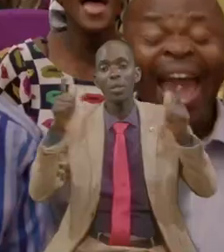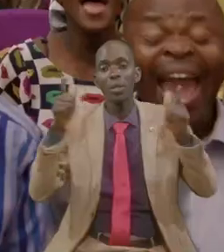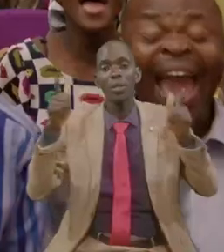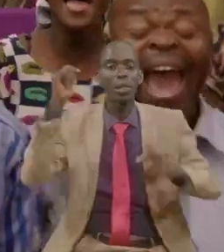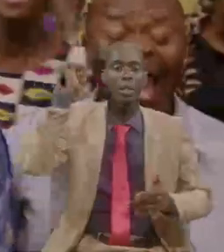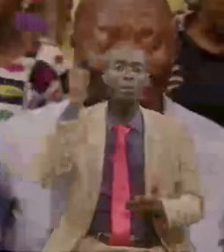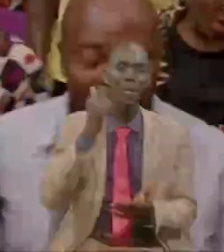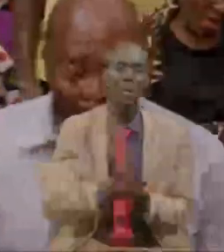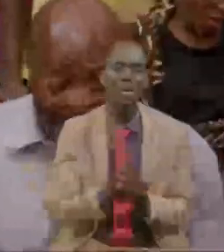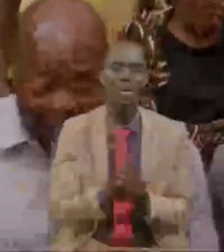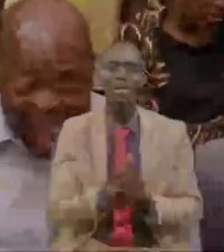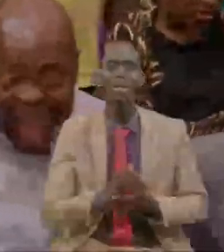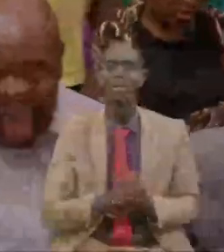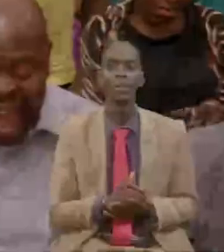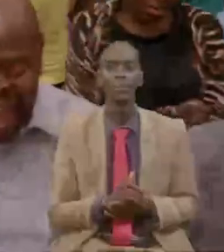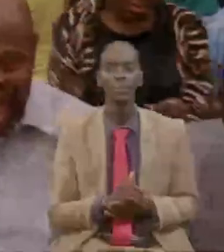Amen.